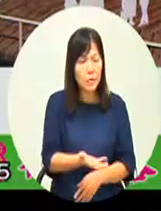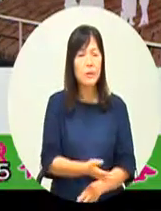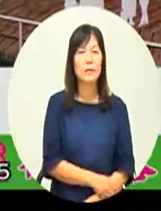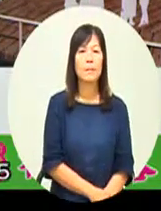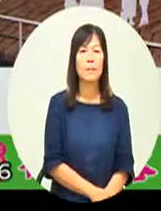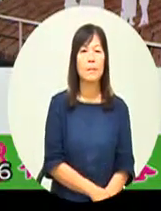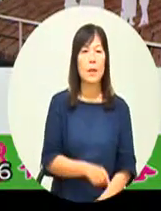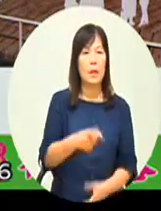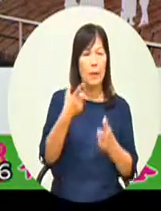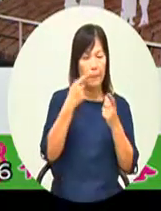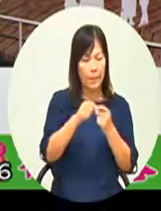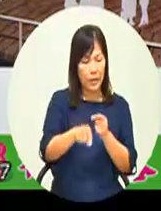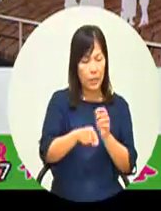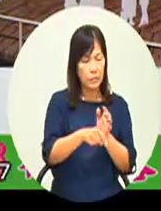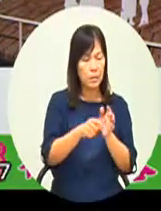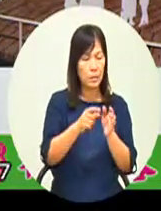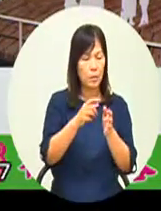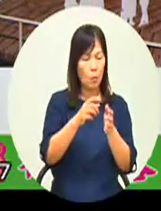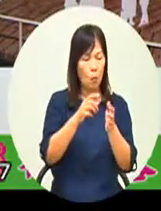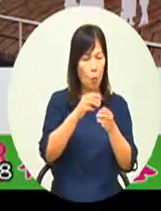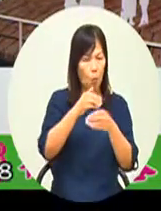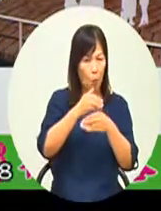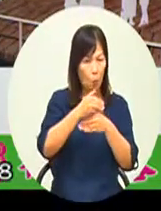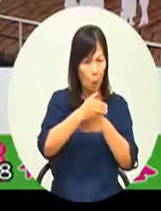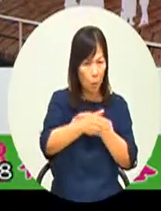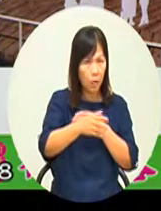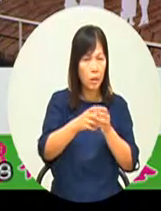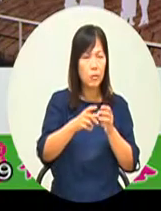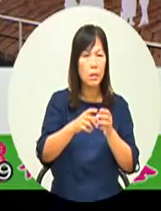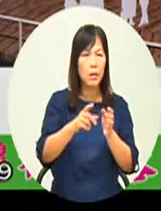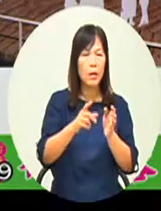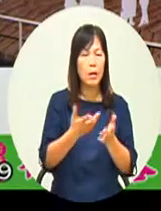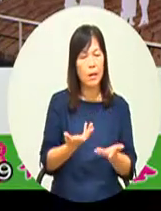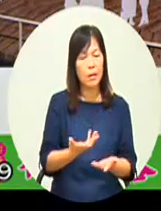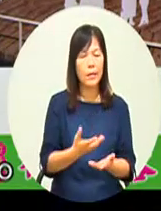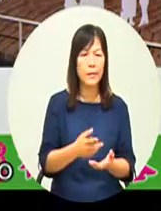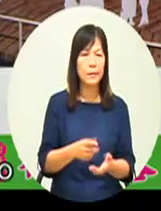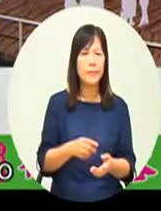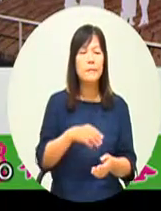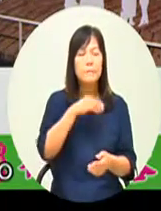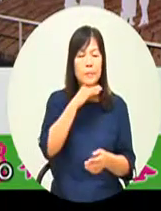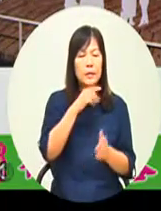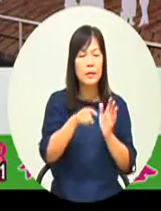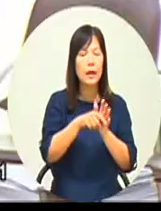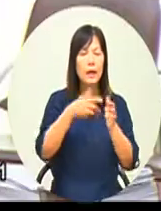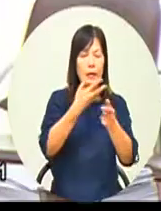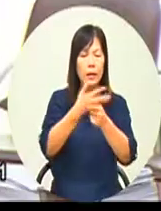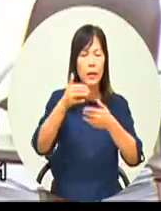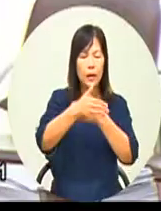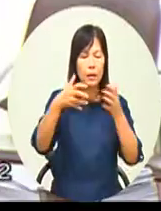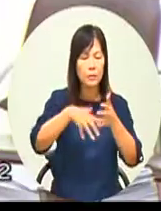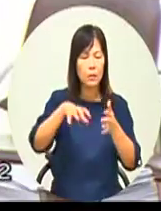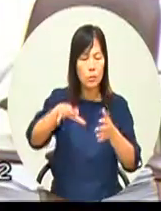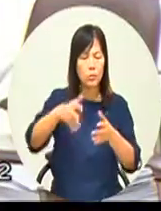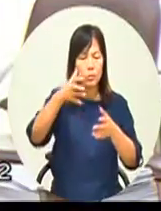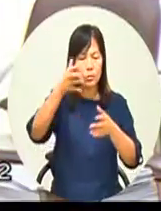这也经过很多的，请假，等一下让我们的交通局长来给我回应一